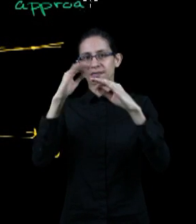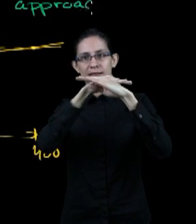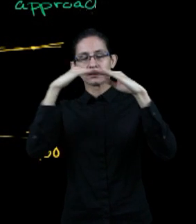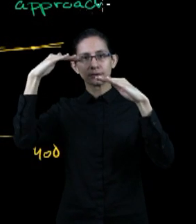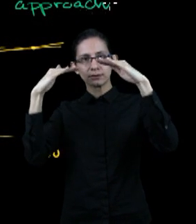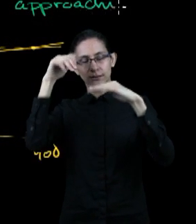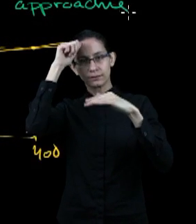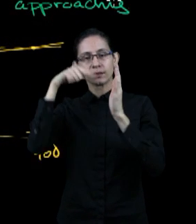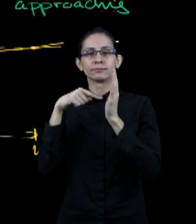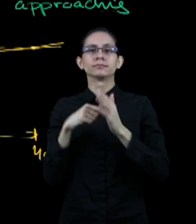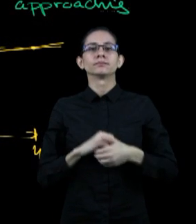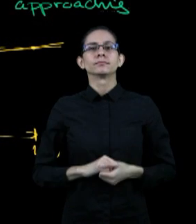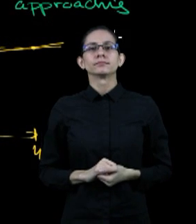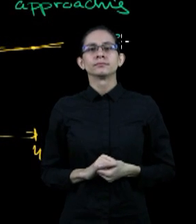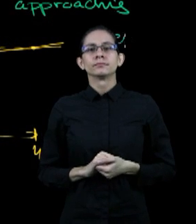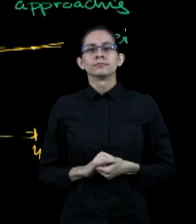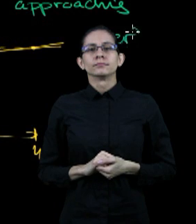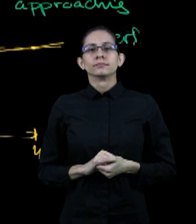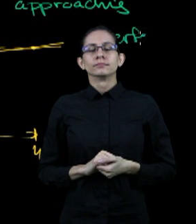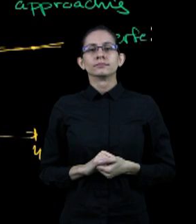doskonałej elastyczności.